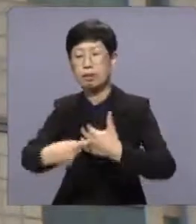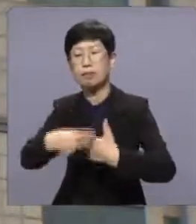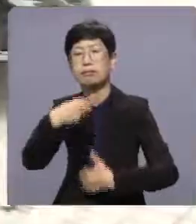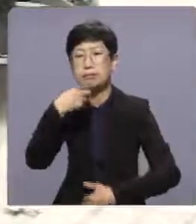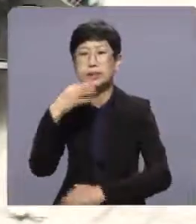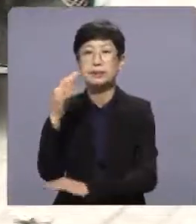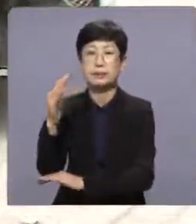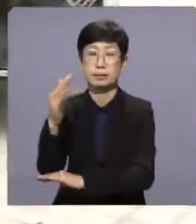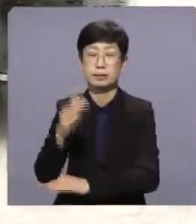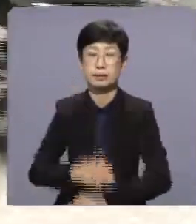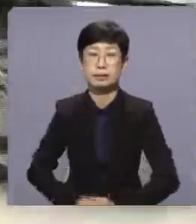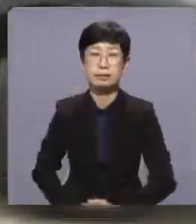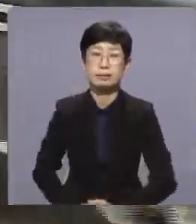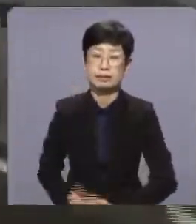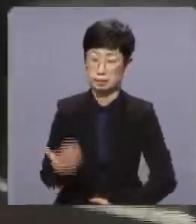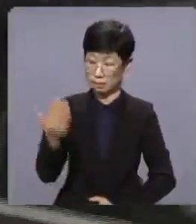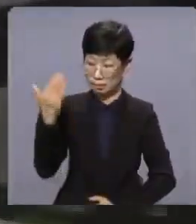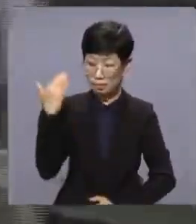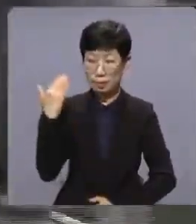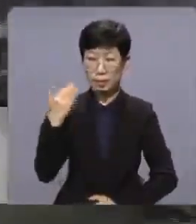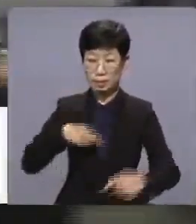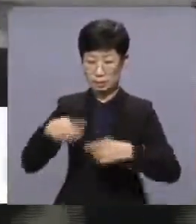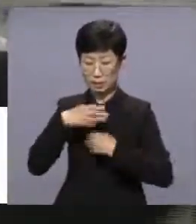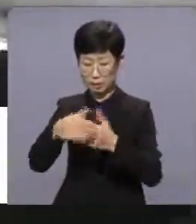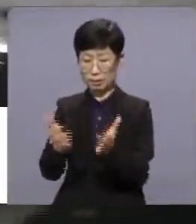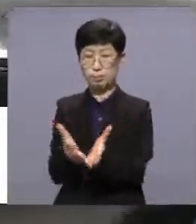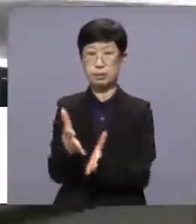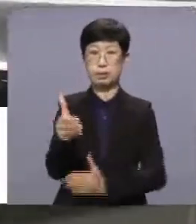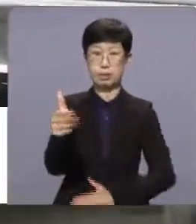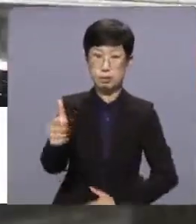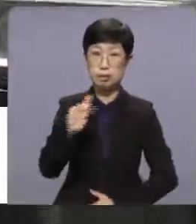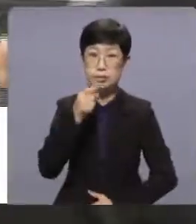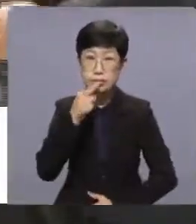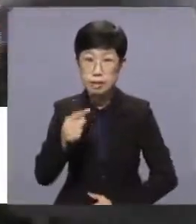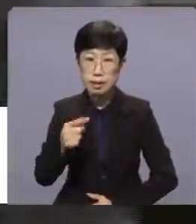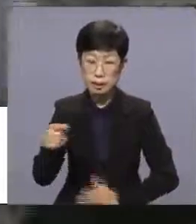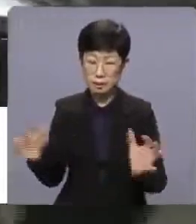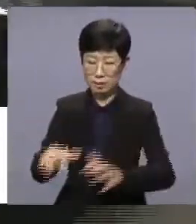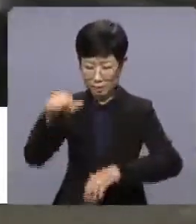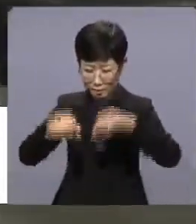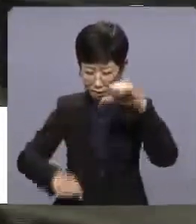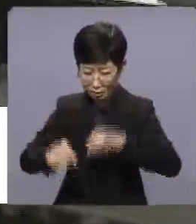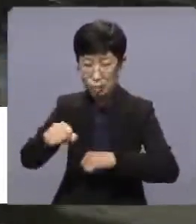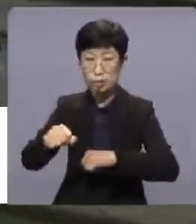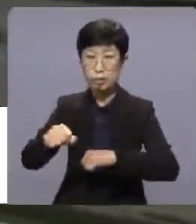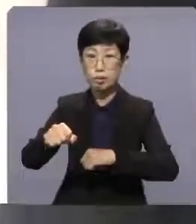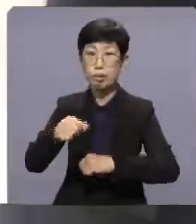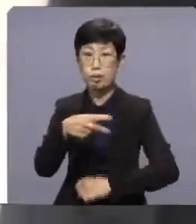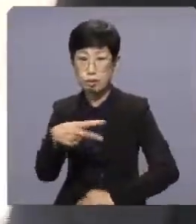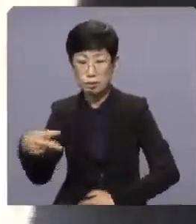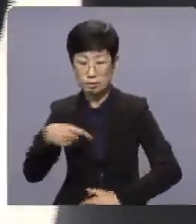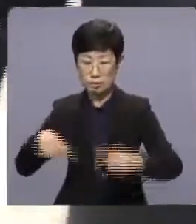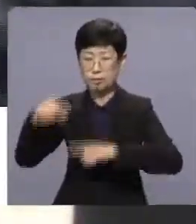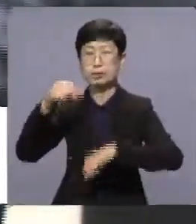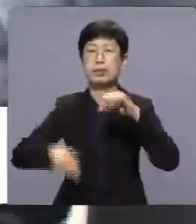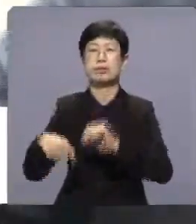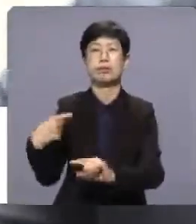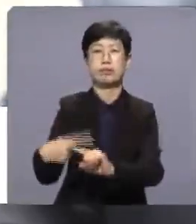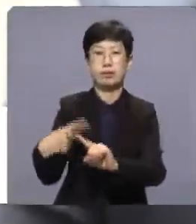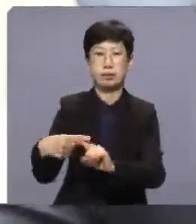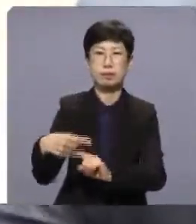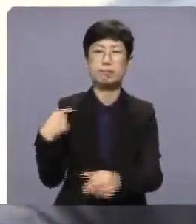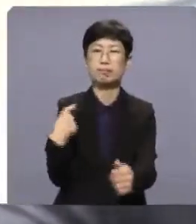지적입니다. 앞서 이상민 행안부 장관은 직협 단체 행동을 정치적 행위라고 표현하며 날을